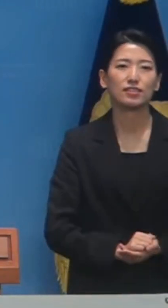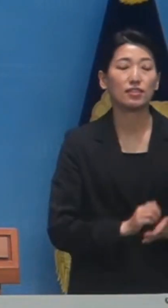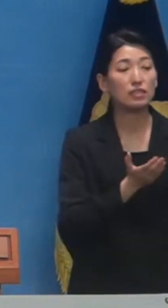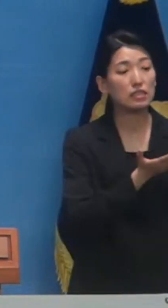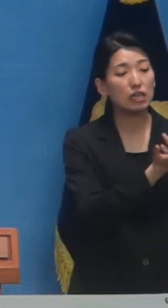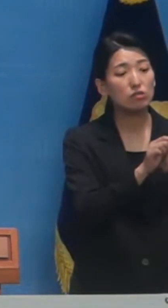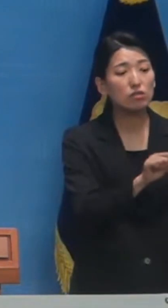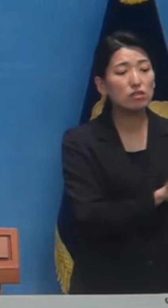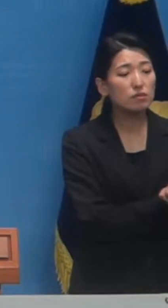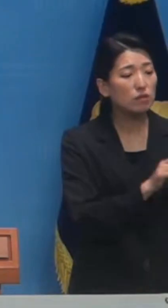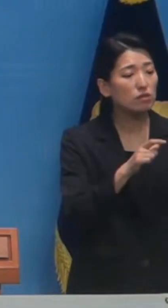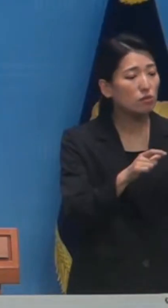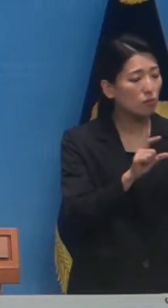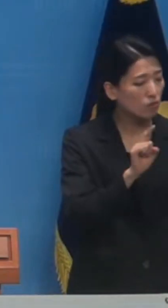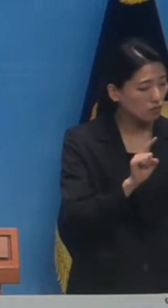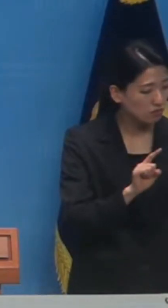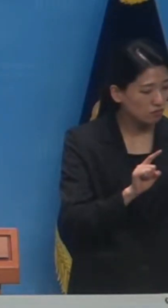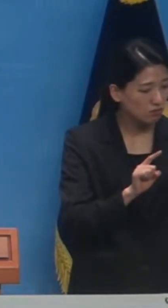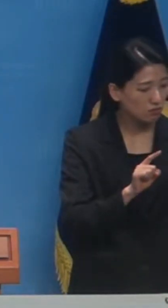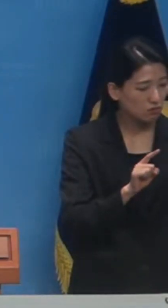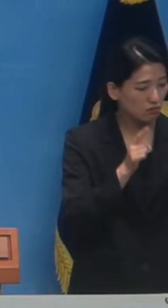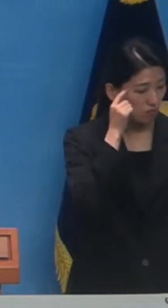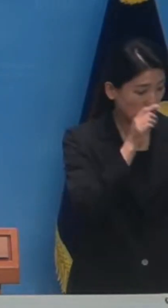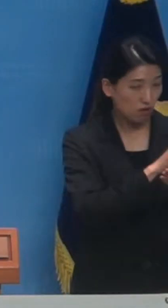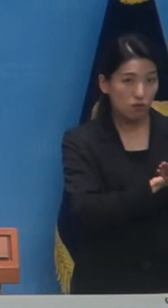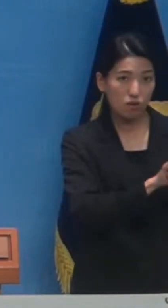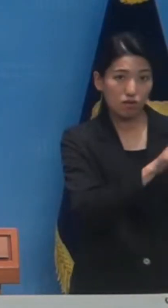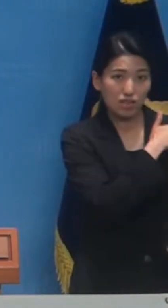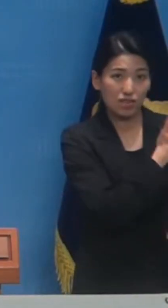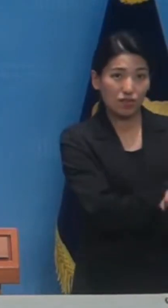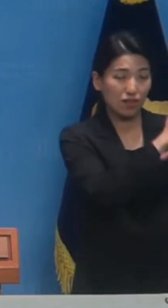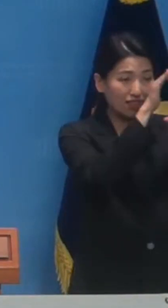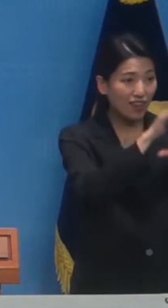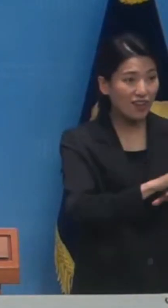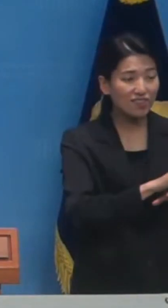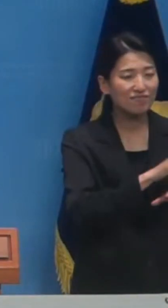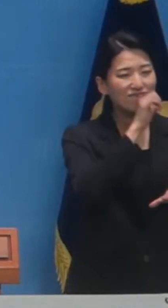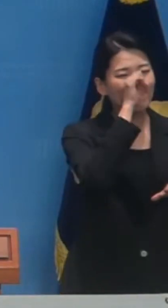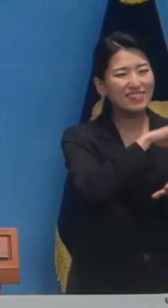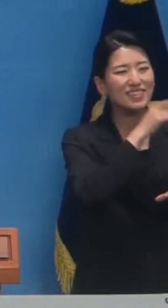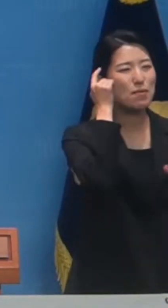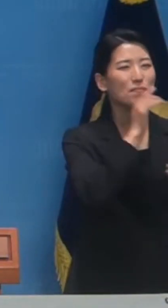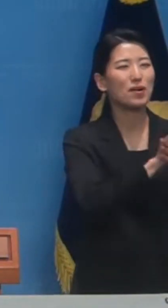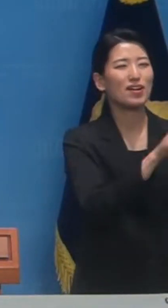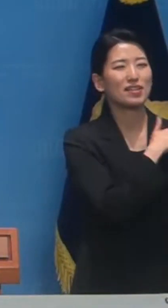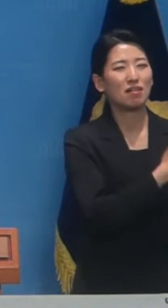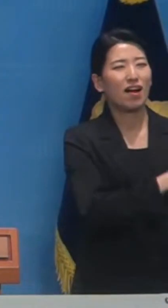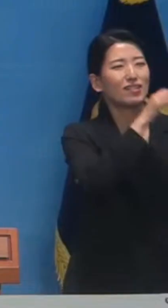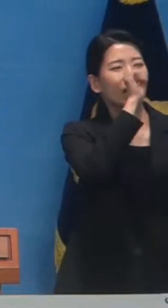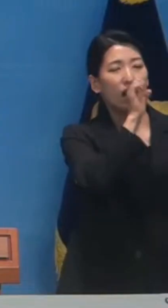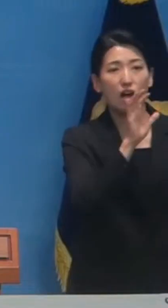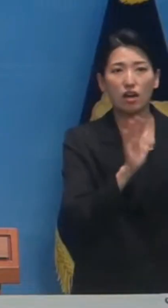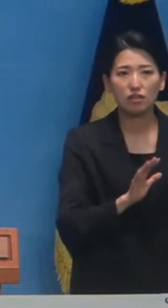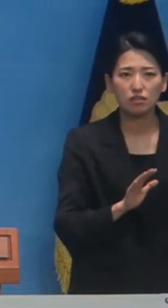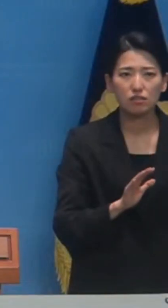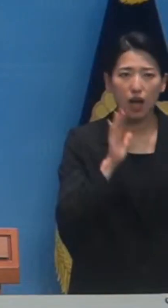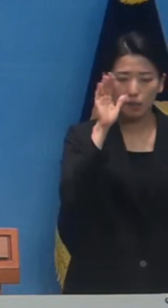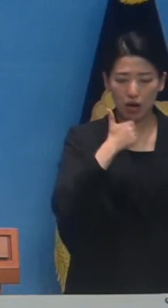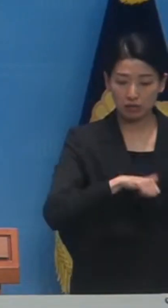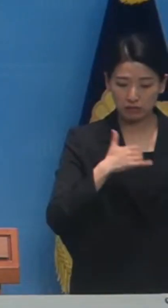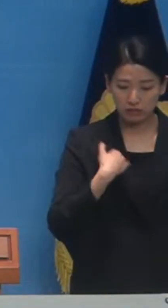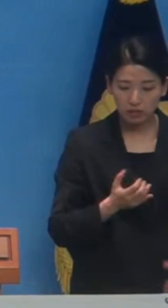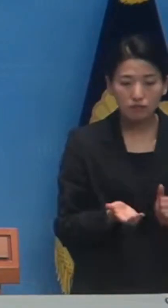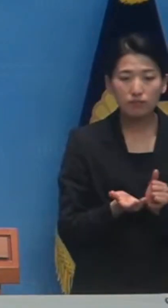제주특별자치도가 강행하고 있는 제주평화인권헌장은 단순한 선언이 아닙니다. 이것은 아이들의 정체성과